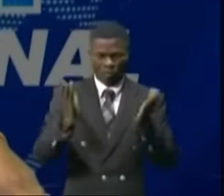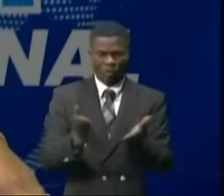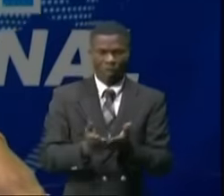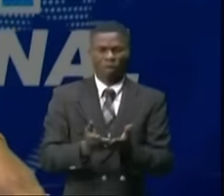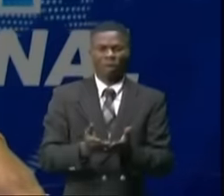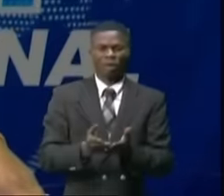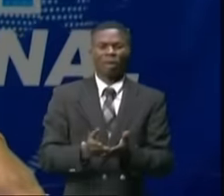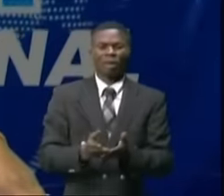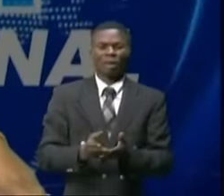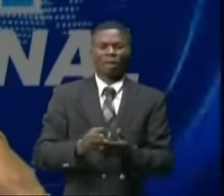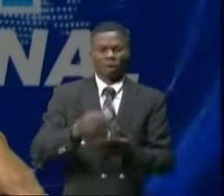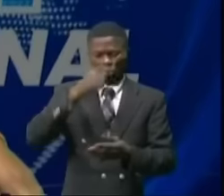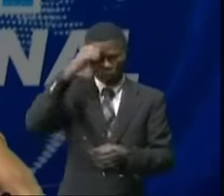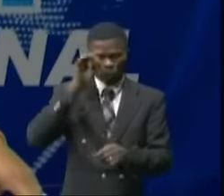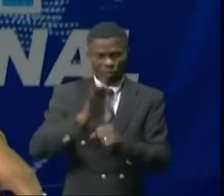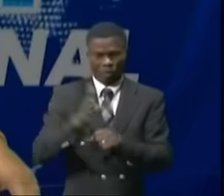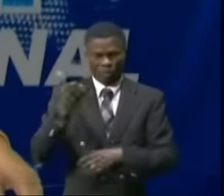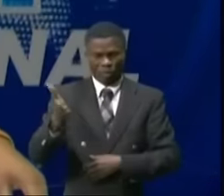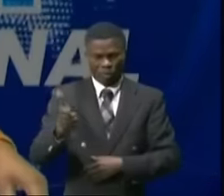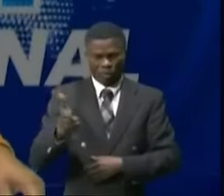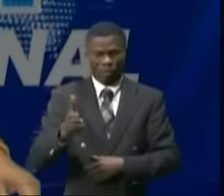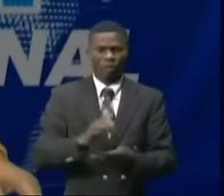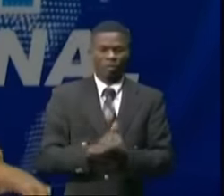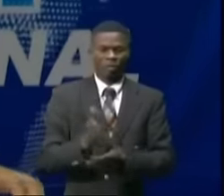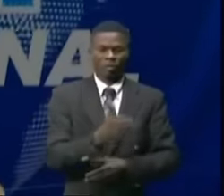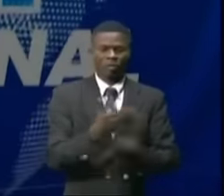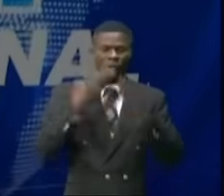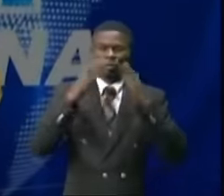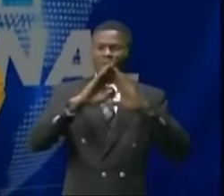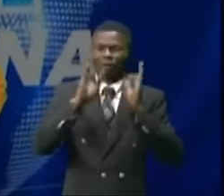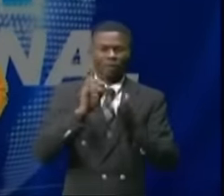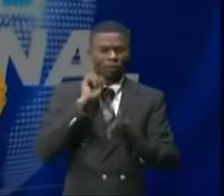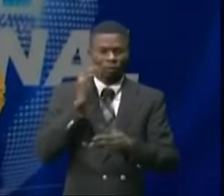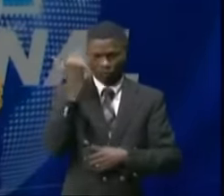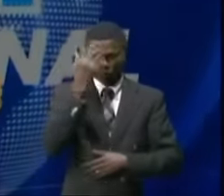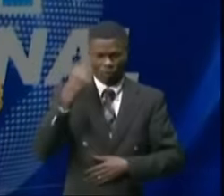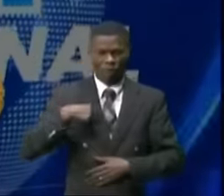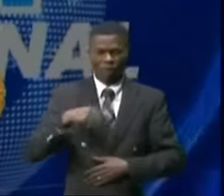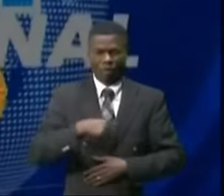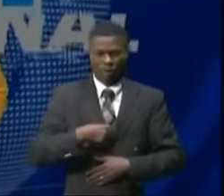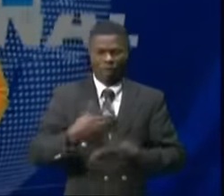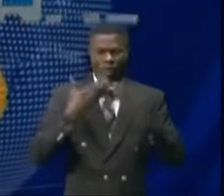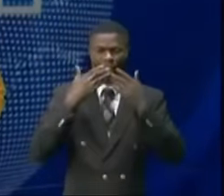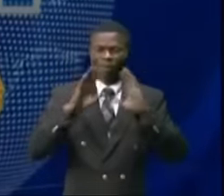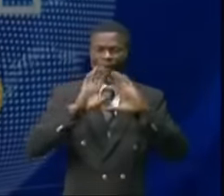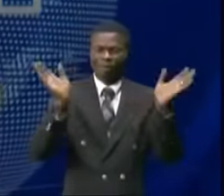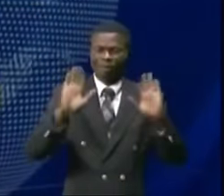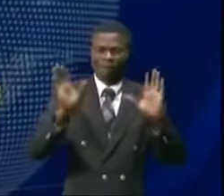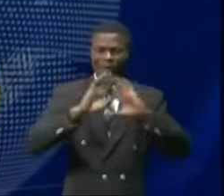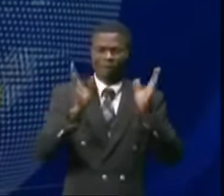ce coin qui connaît la pénurie en carburant. Merci de nous avoir suivis. Retrouvez à